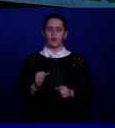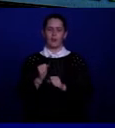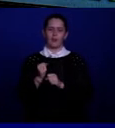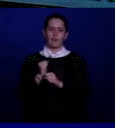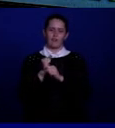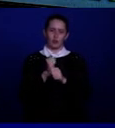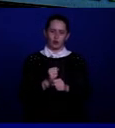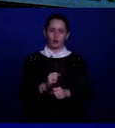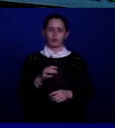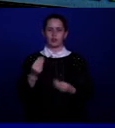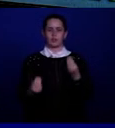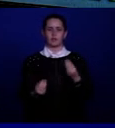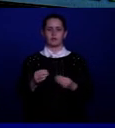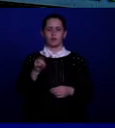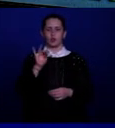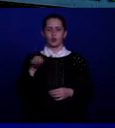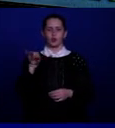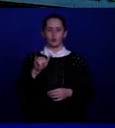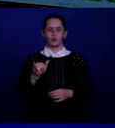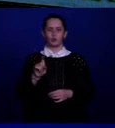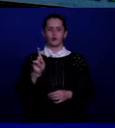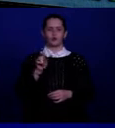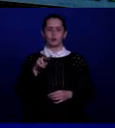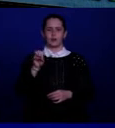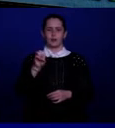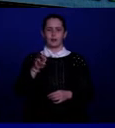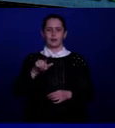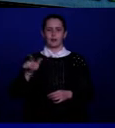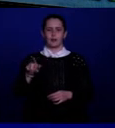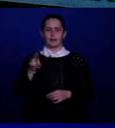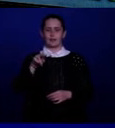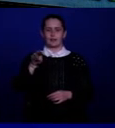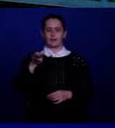играю. Иду. Что делать? Идти.